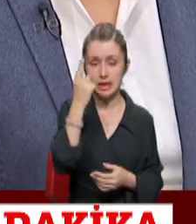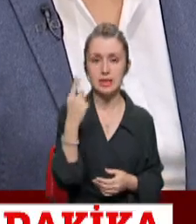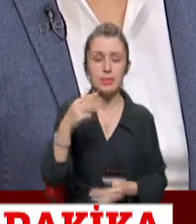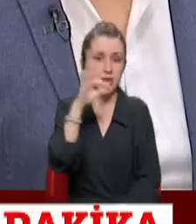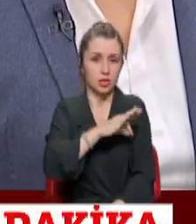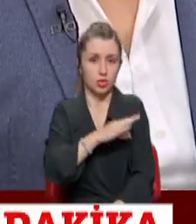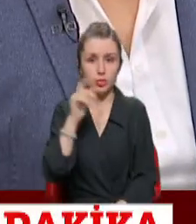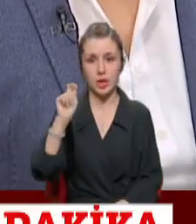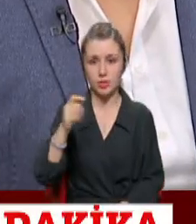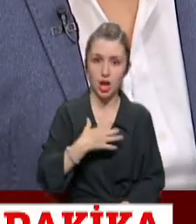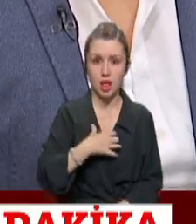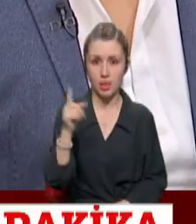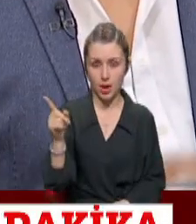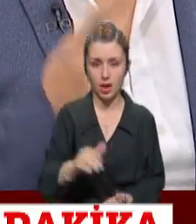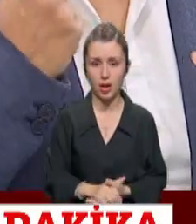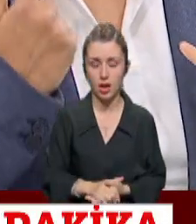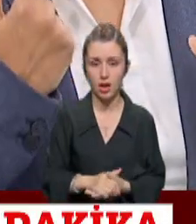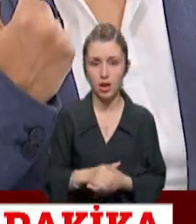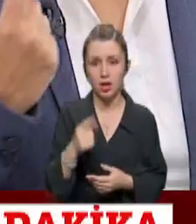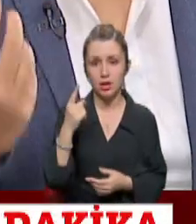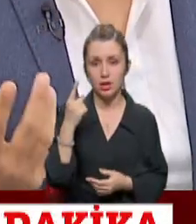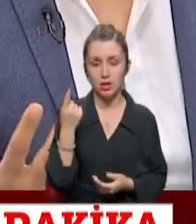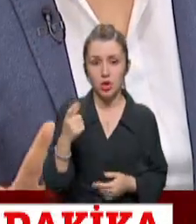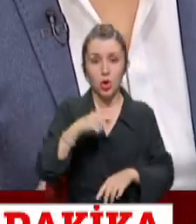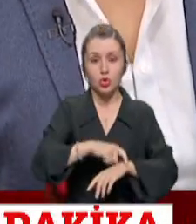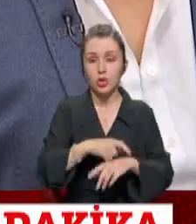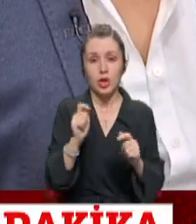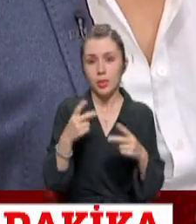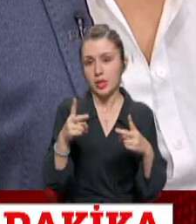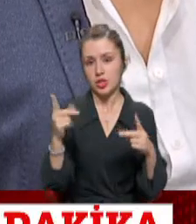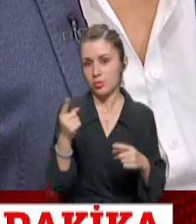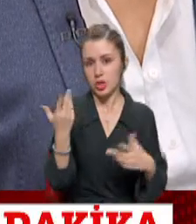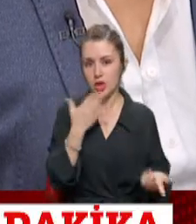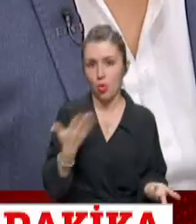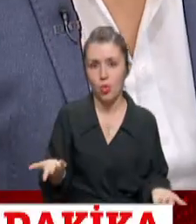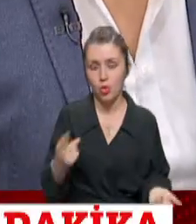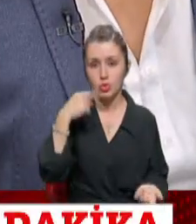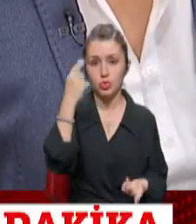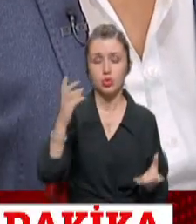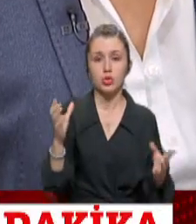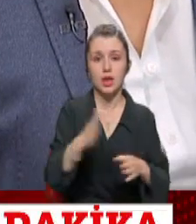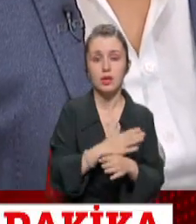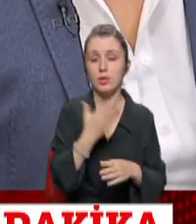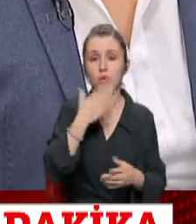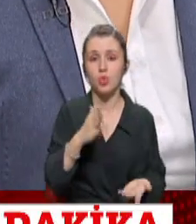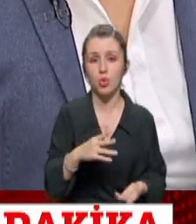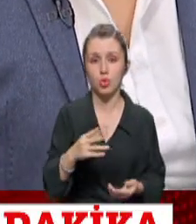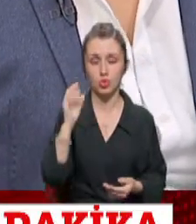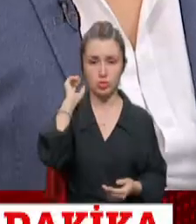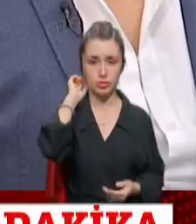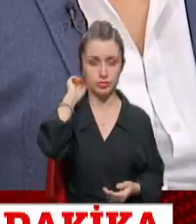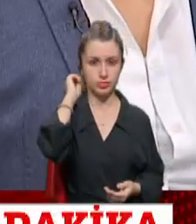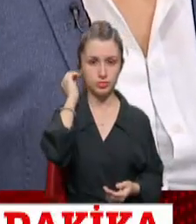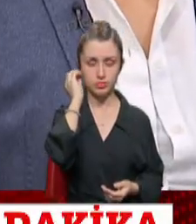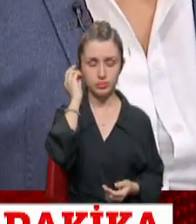serum bağlamışlar halama. Şöyle göz altına, yani doktorların da yapabileceği bir şey yoktu. Çünkü ekipman 40 yoktu. 40 saat, 2 gün sonra. Evet, 2